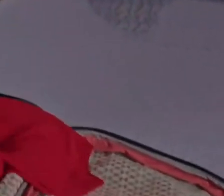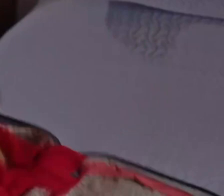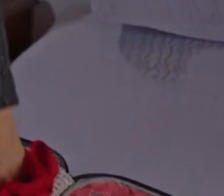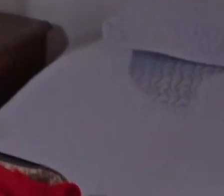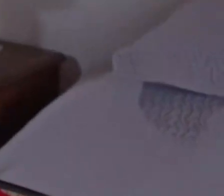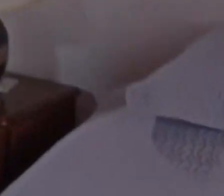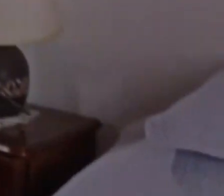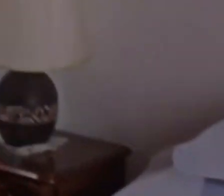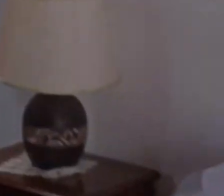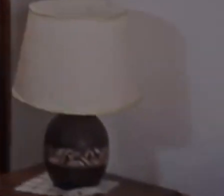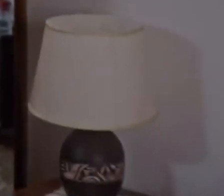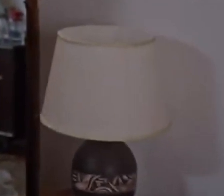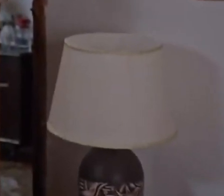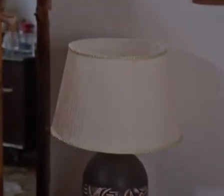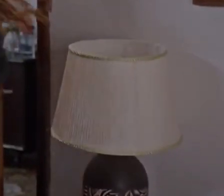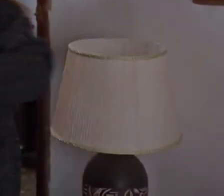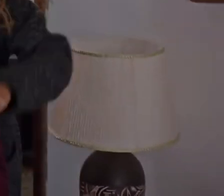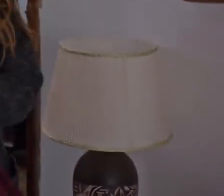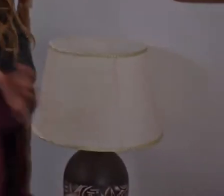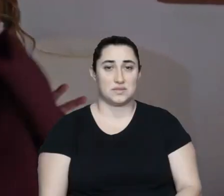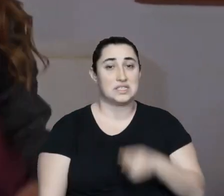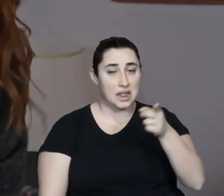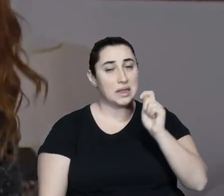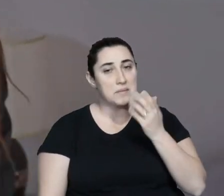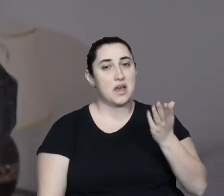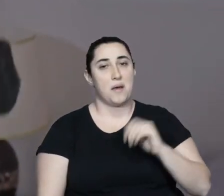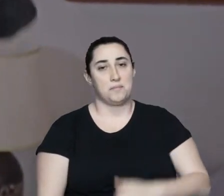üzerinde. Hareketleri çok aceleci. Sen de mi İbrahim?